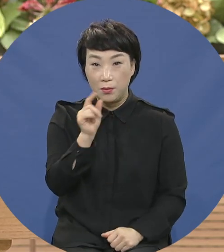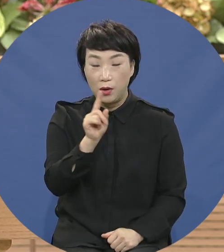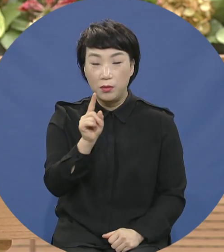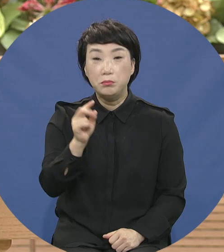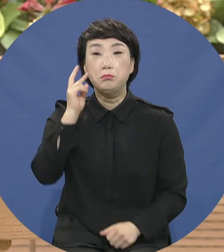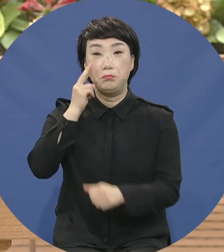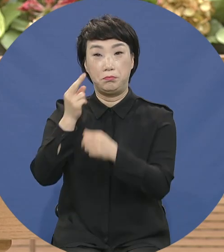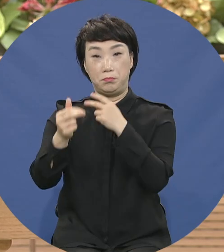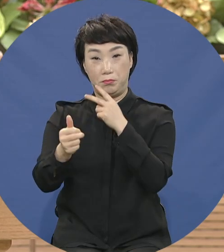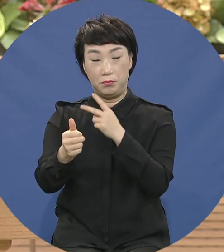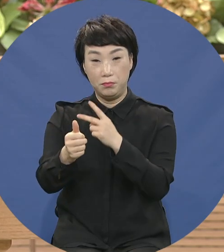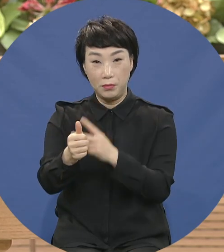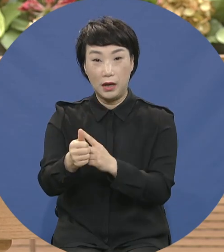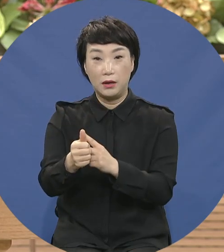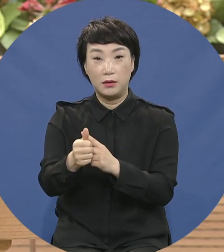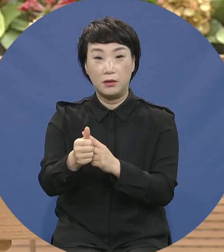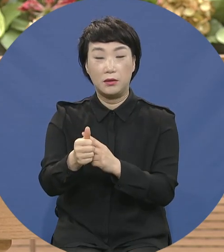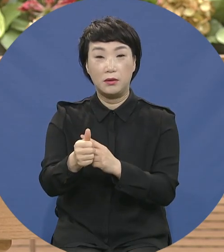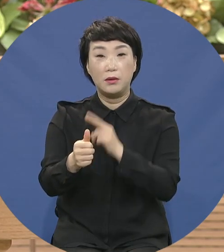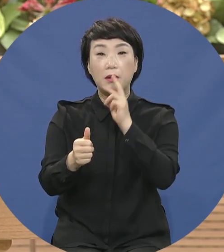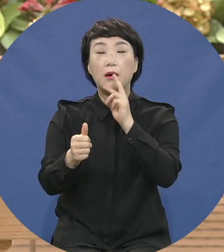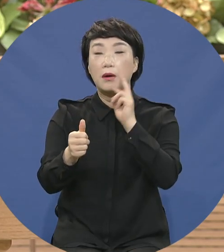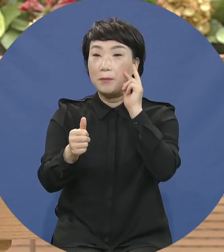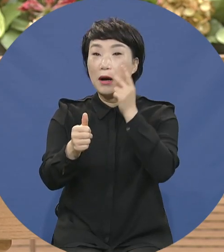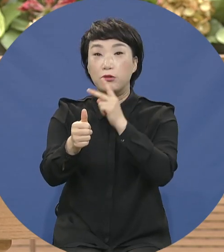사도 바울의 고백에